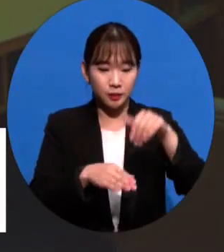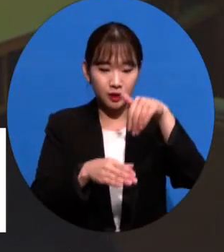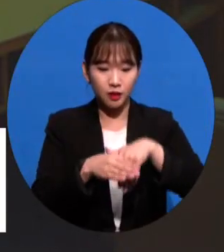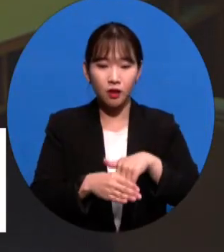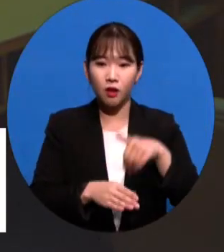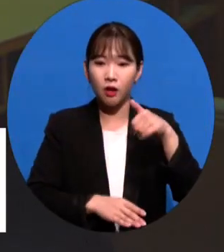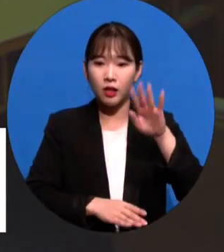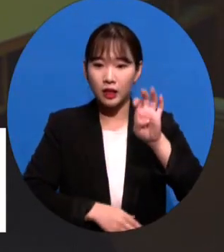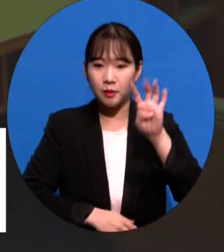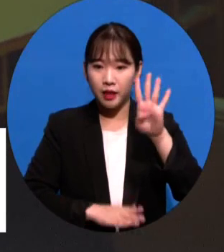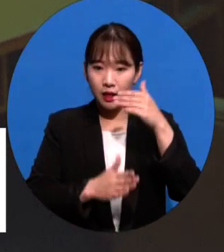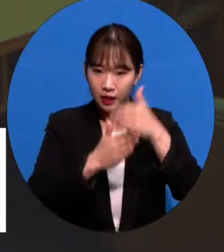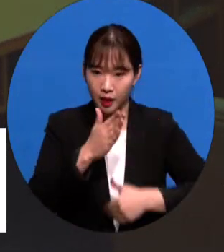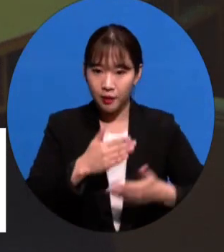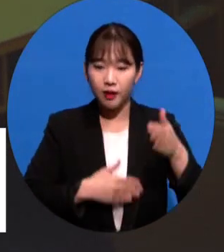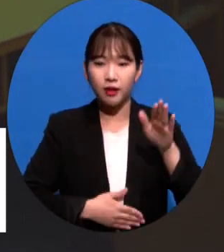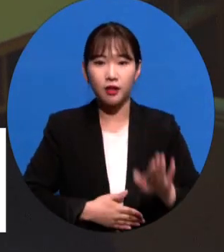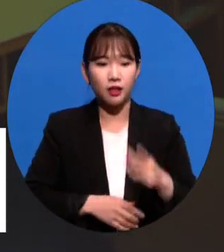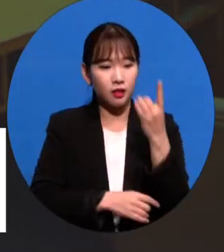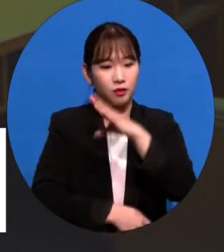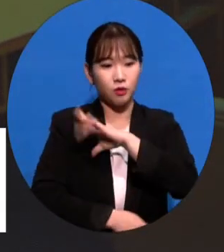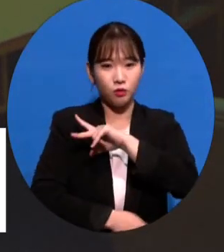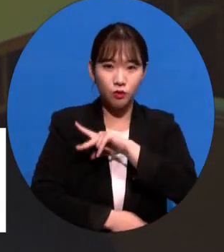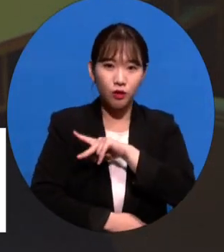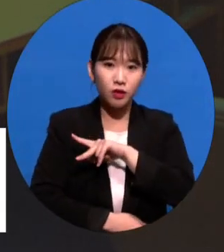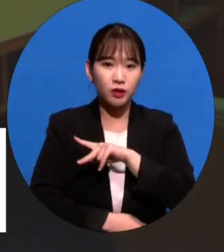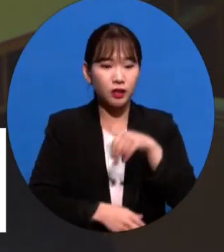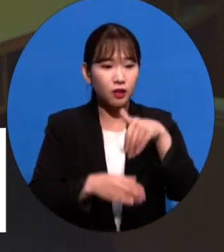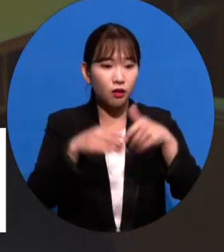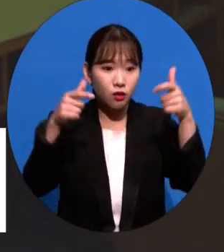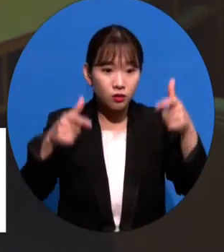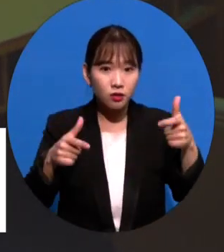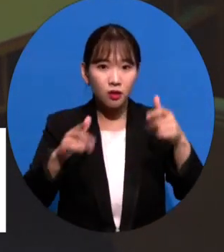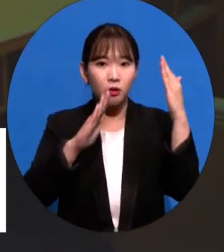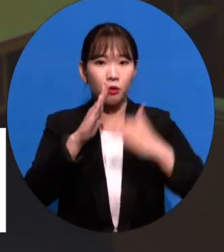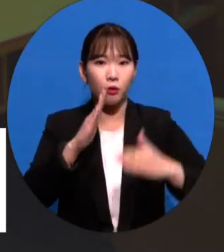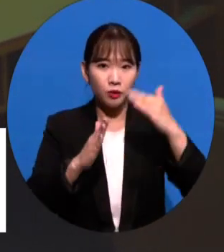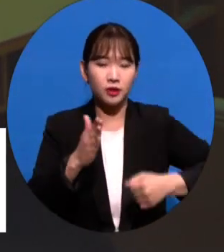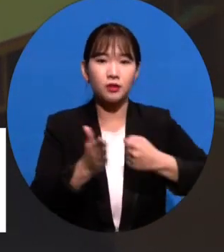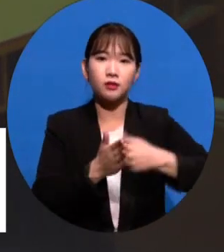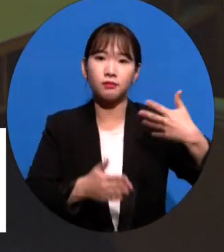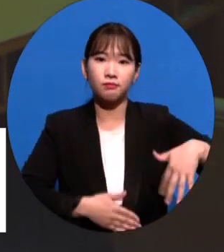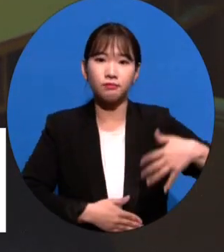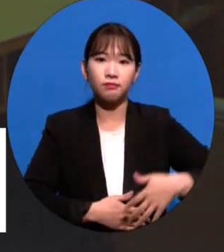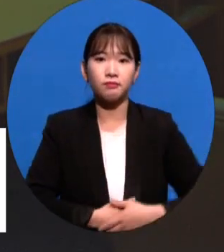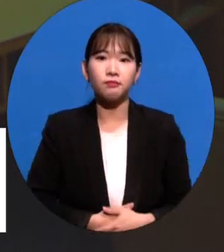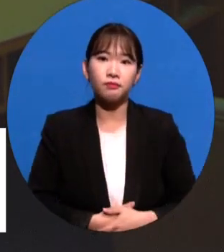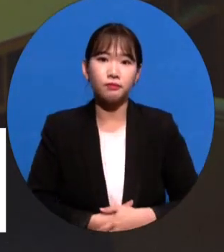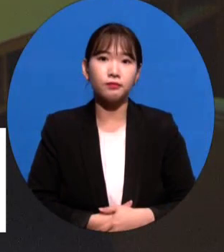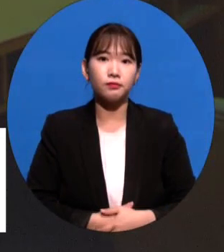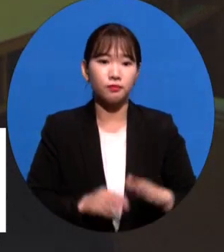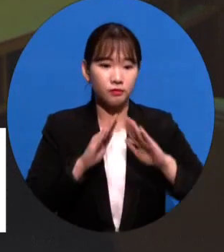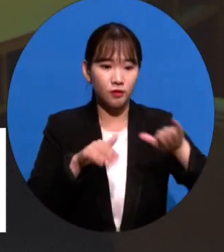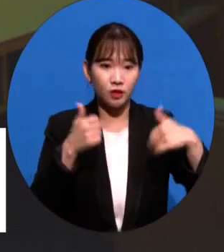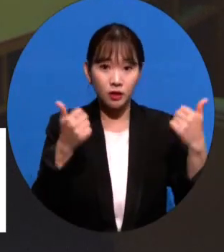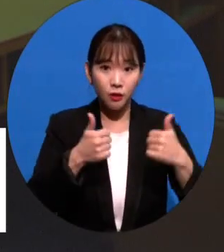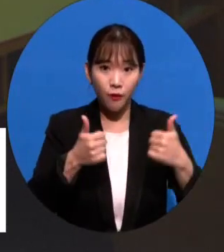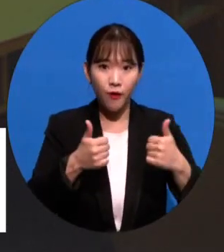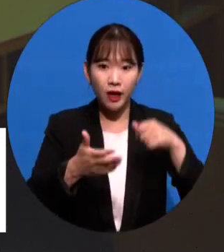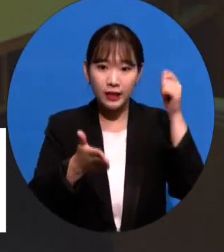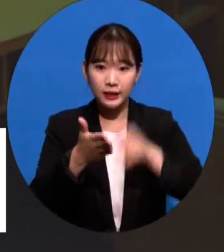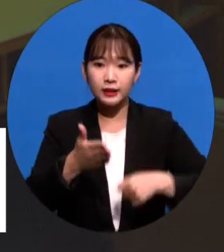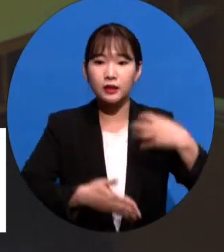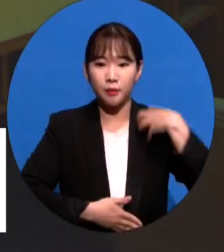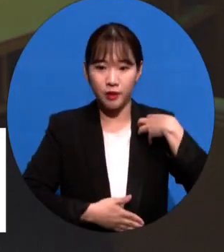지방선거가 50일도 채 남지 않았는데 기초의원들의 선거구는 공식적으로 미완성입니다. 전남도 의회가